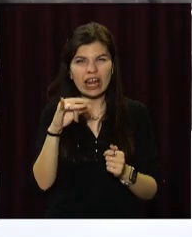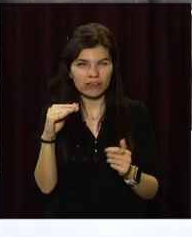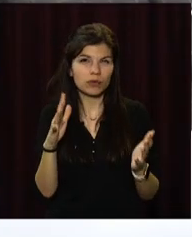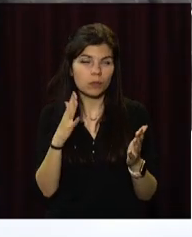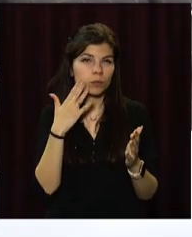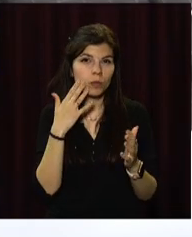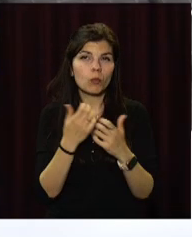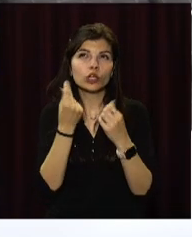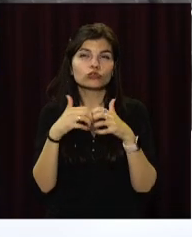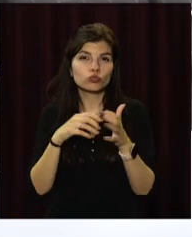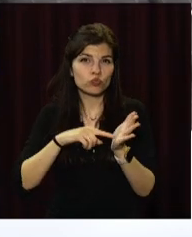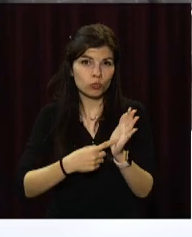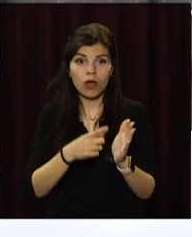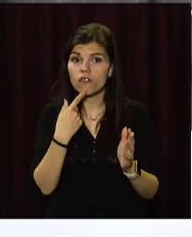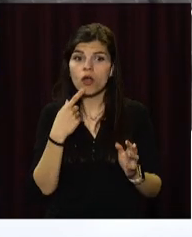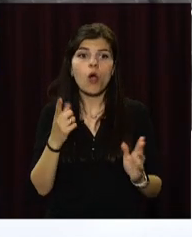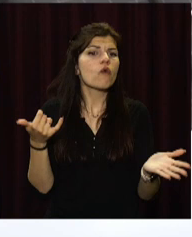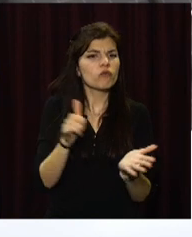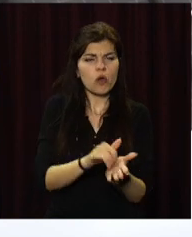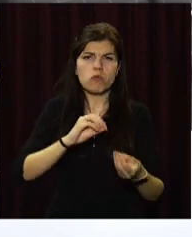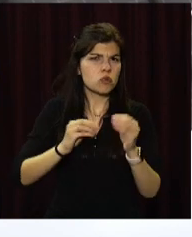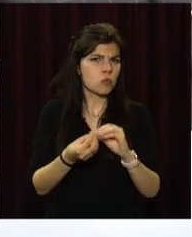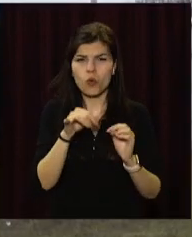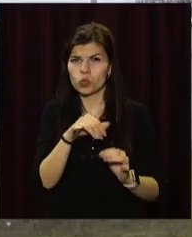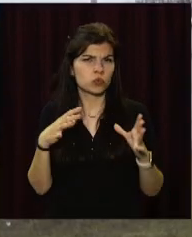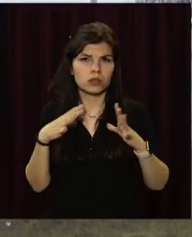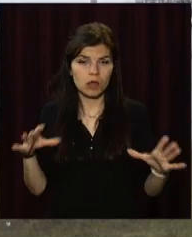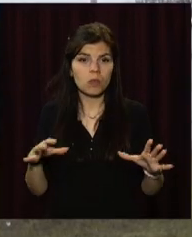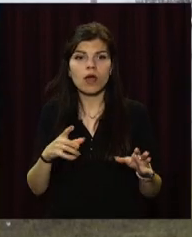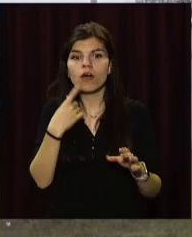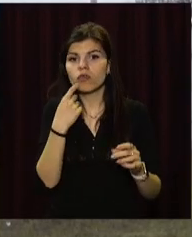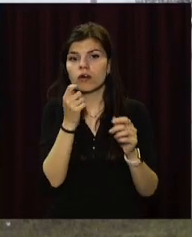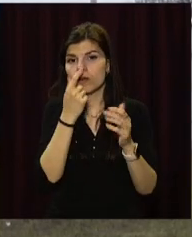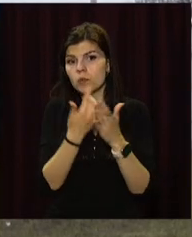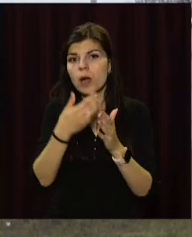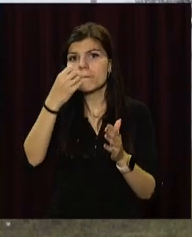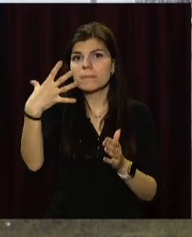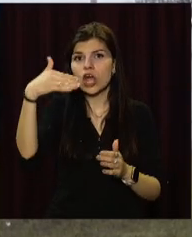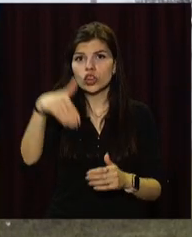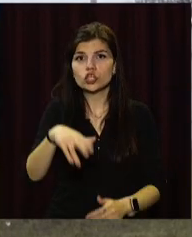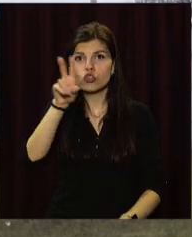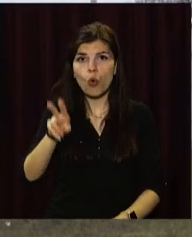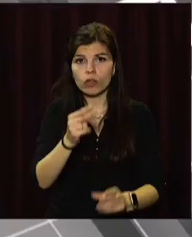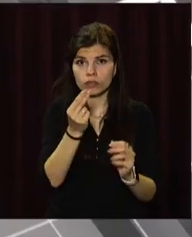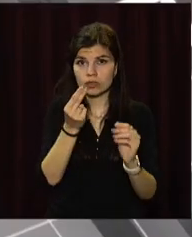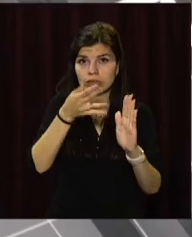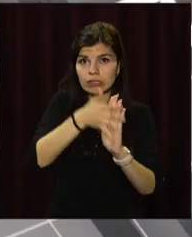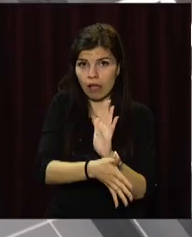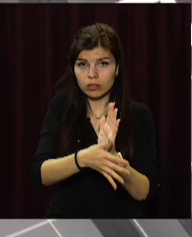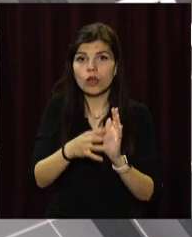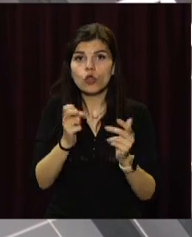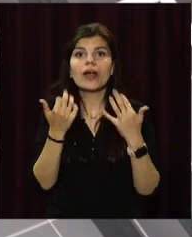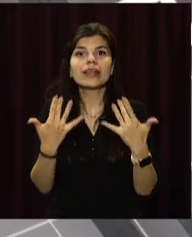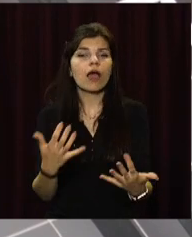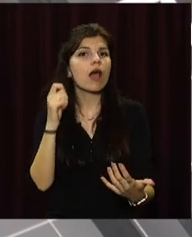Олег запевняє, жодних проблем із встановленням панелей у нього не було. Інвестував майже 15 тисяч доларів, однак переконаний, за кілька